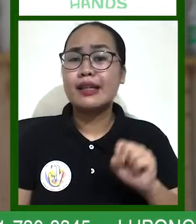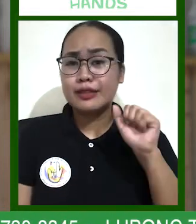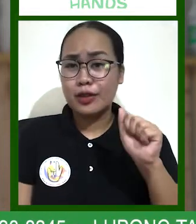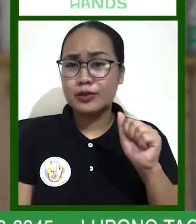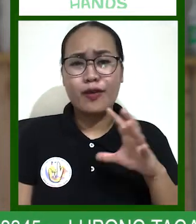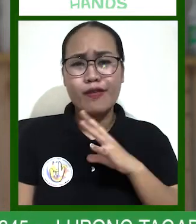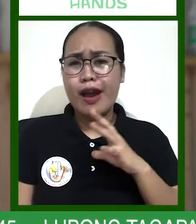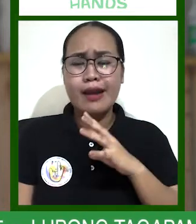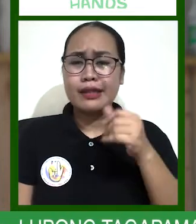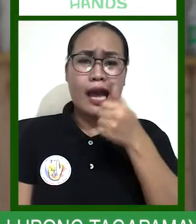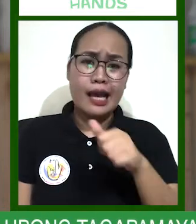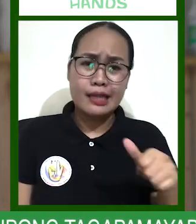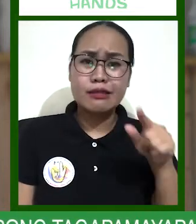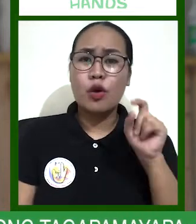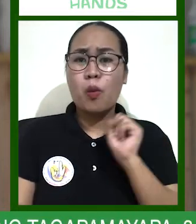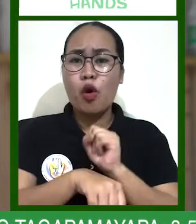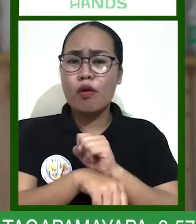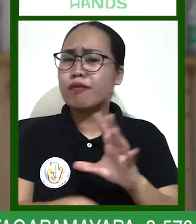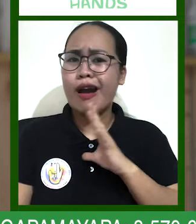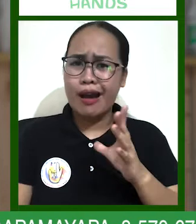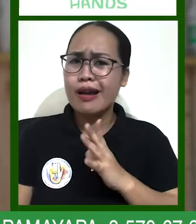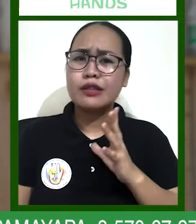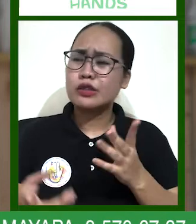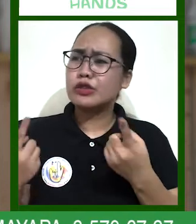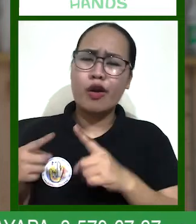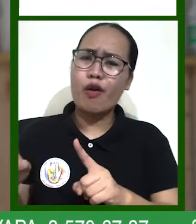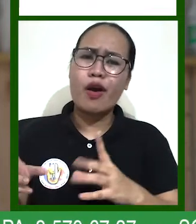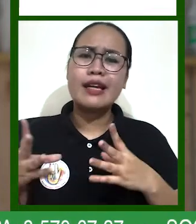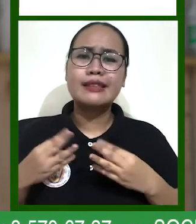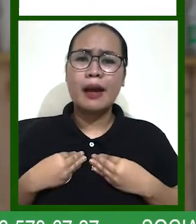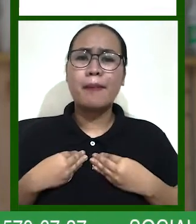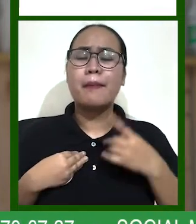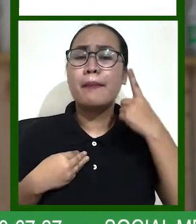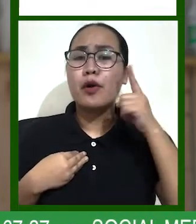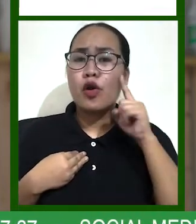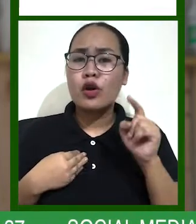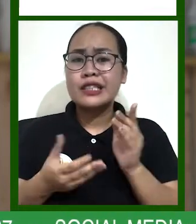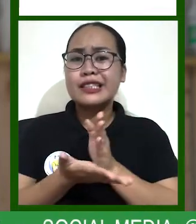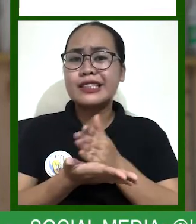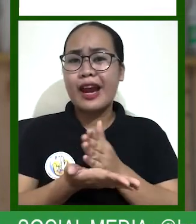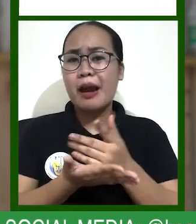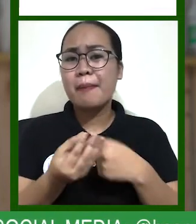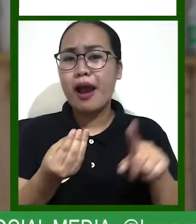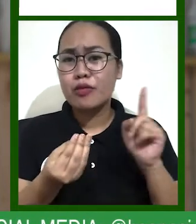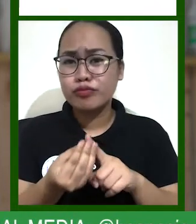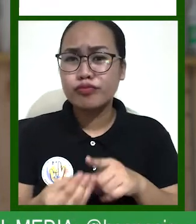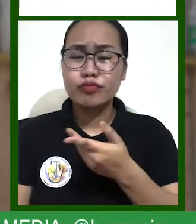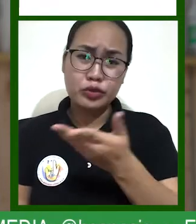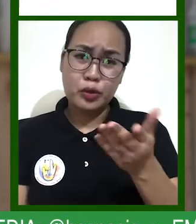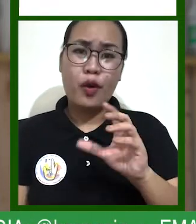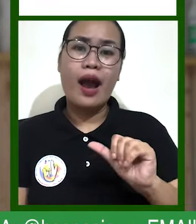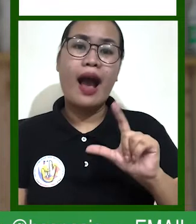lang sa Barangay San Antonio, i-admit na namin, no? Papayagan na namin para ma-share natin, no? Maibahagi natin ang